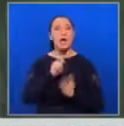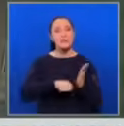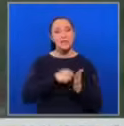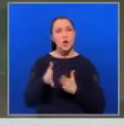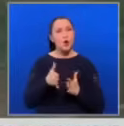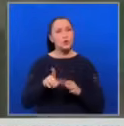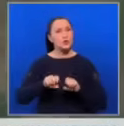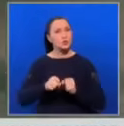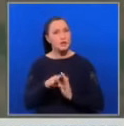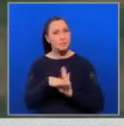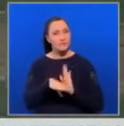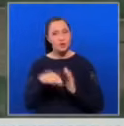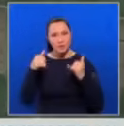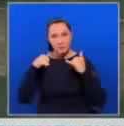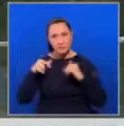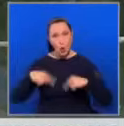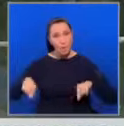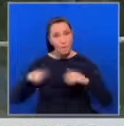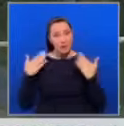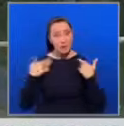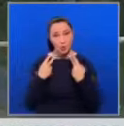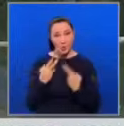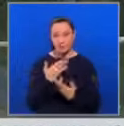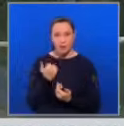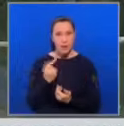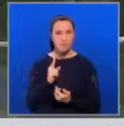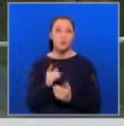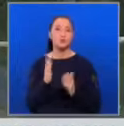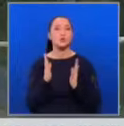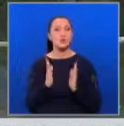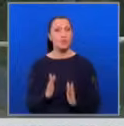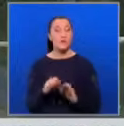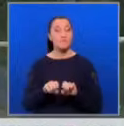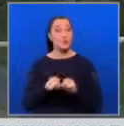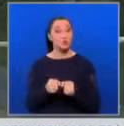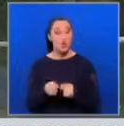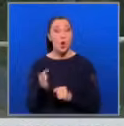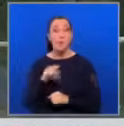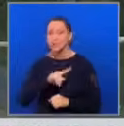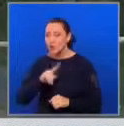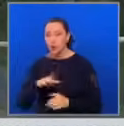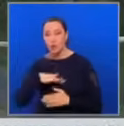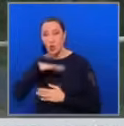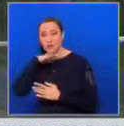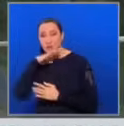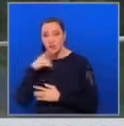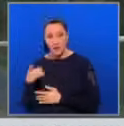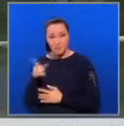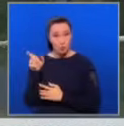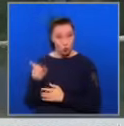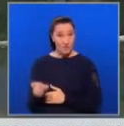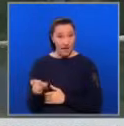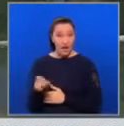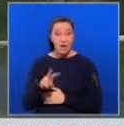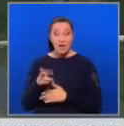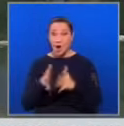правилата в зоопарка оказва се няма можем да установим нарушението обаче докато стигнем до човека